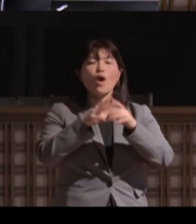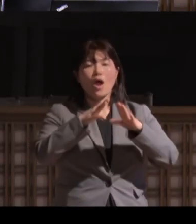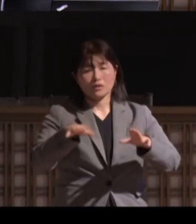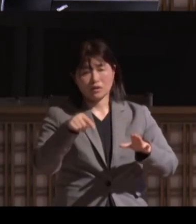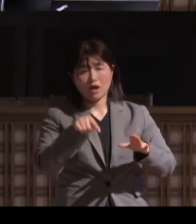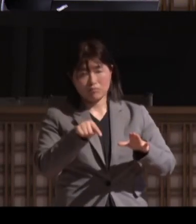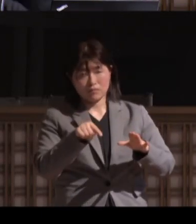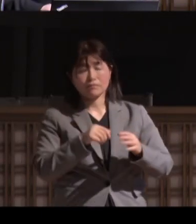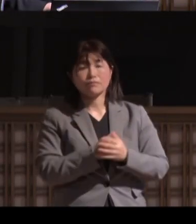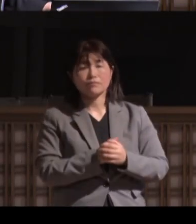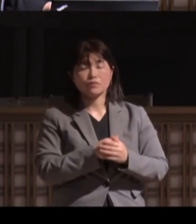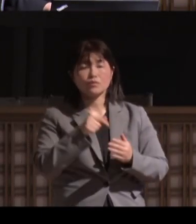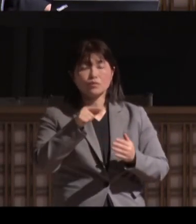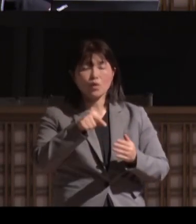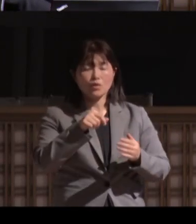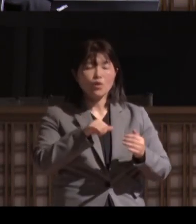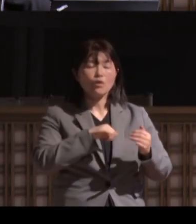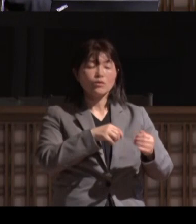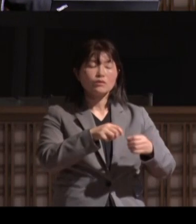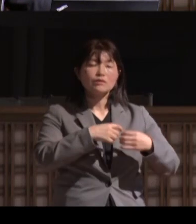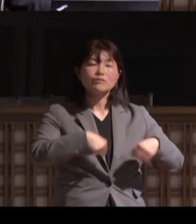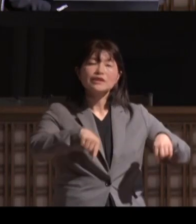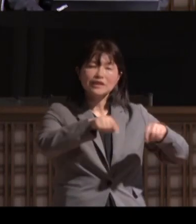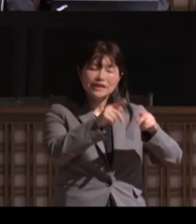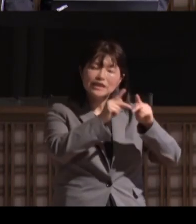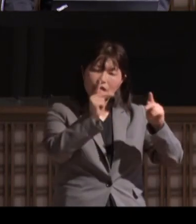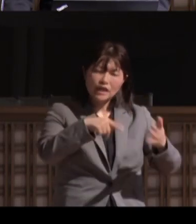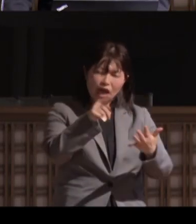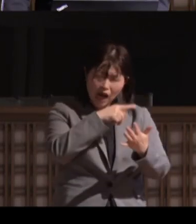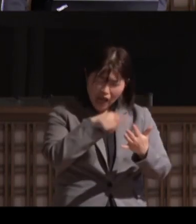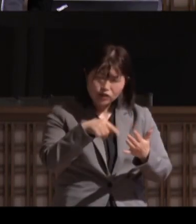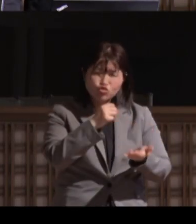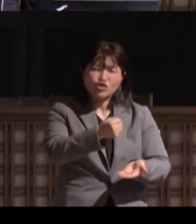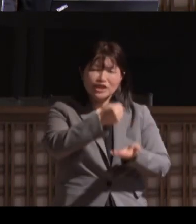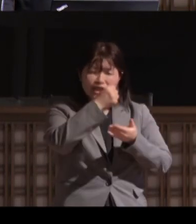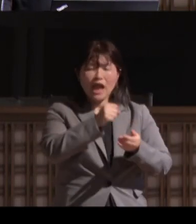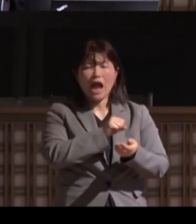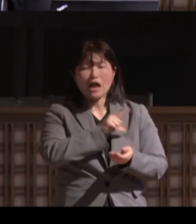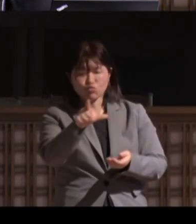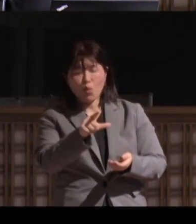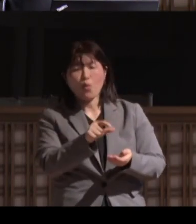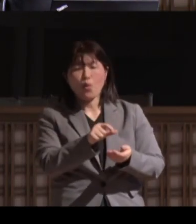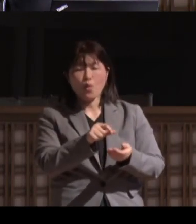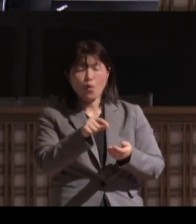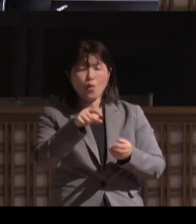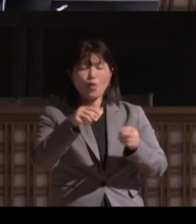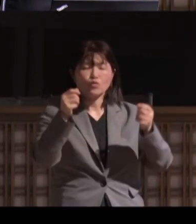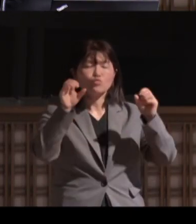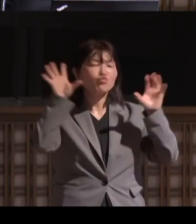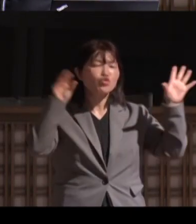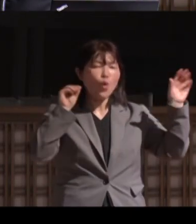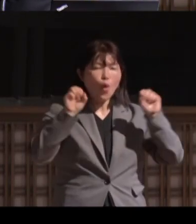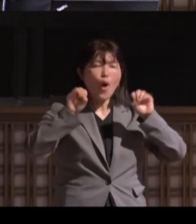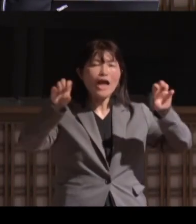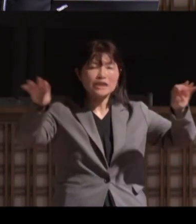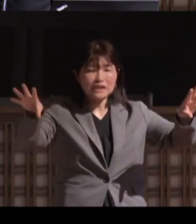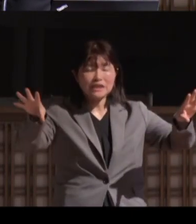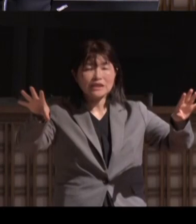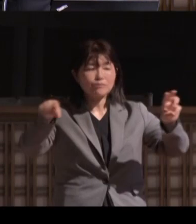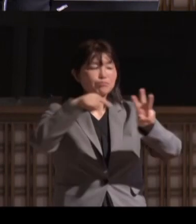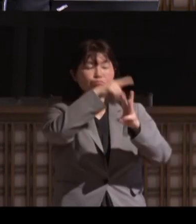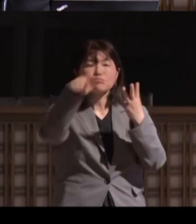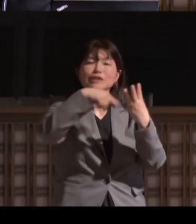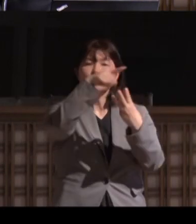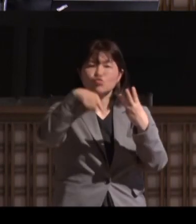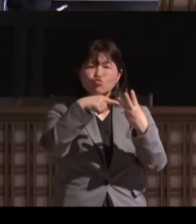こちらではえ地域資源の活用地域課題の解決そしてえ地域情報の発信この3つを柱